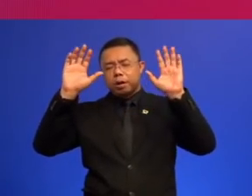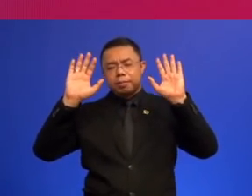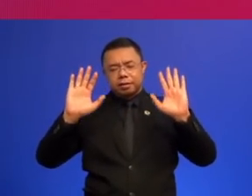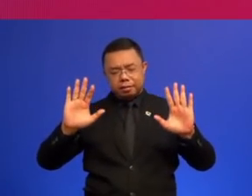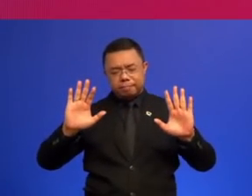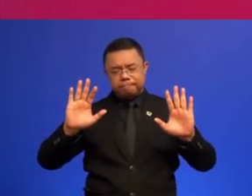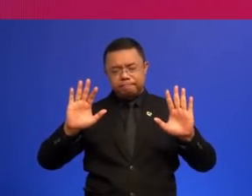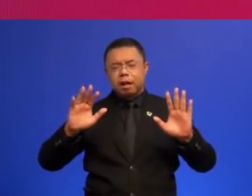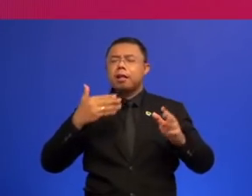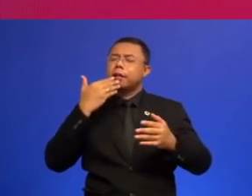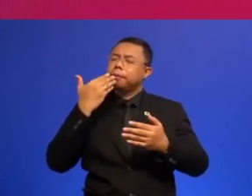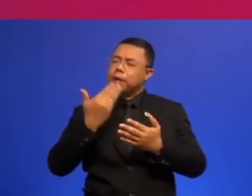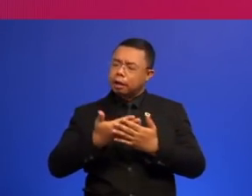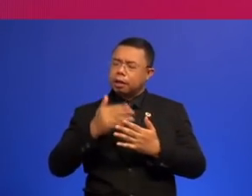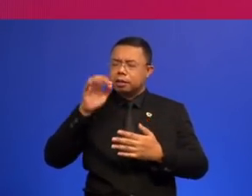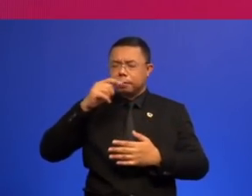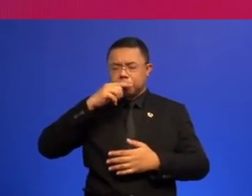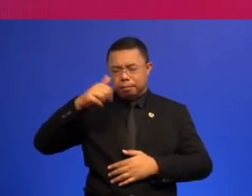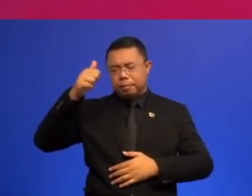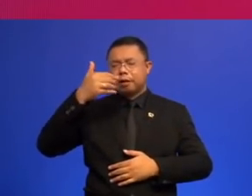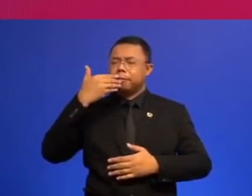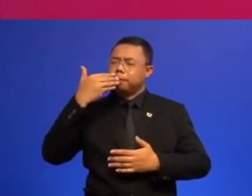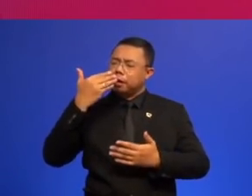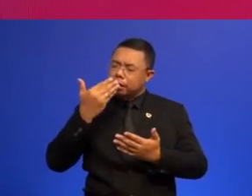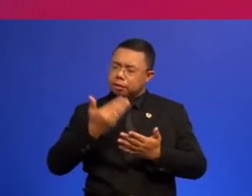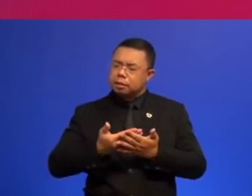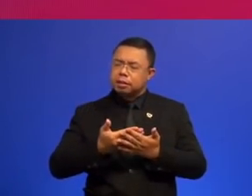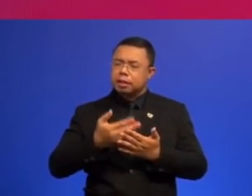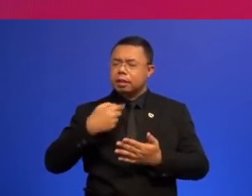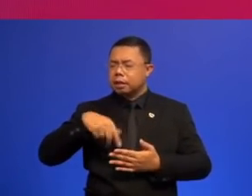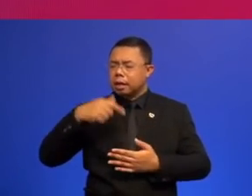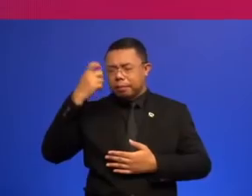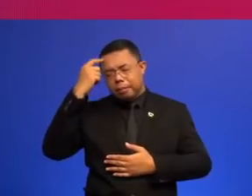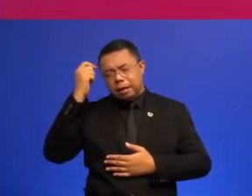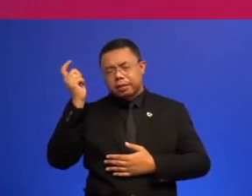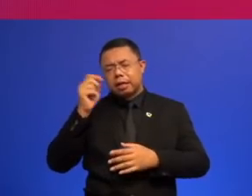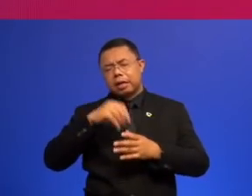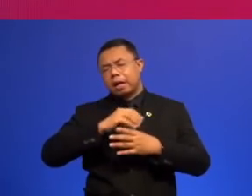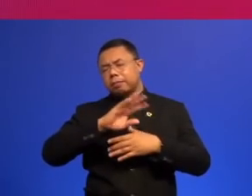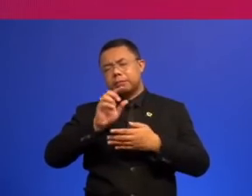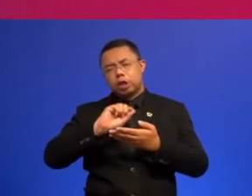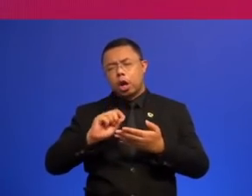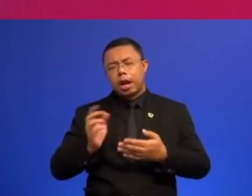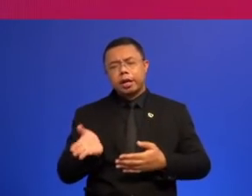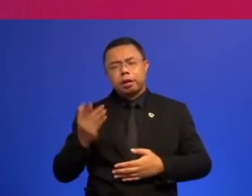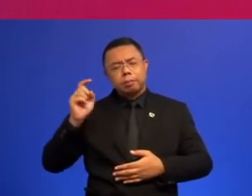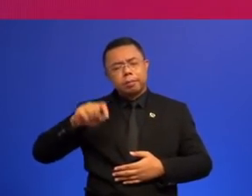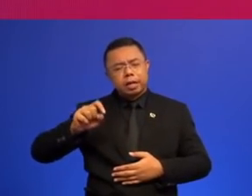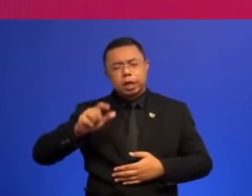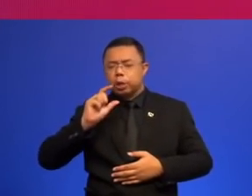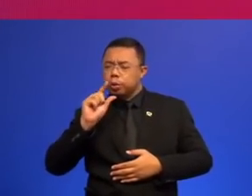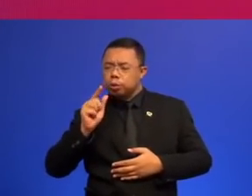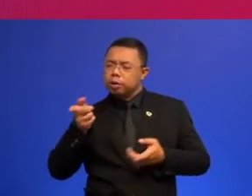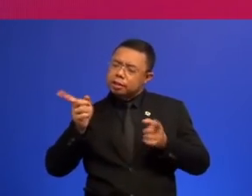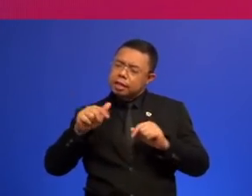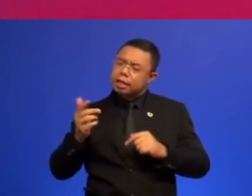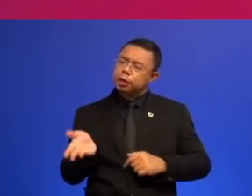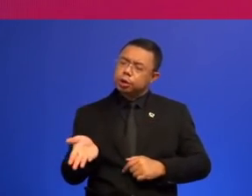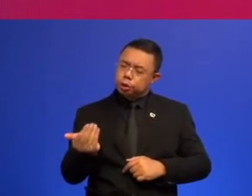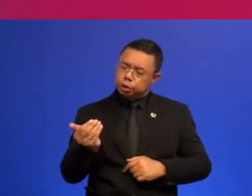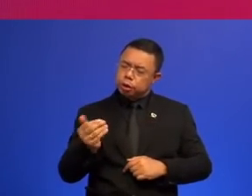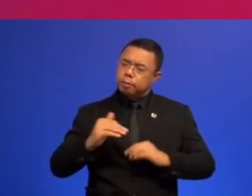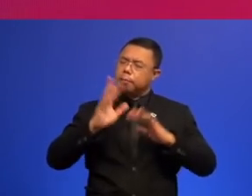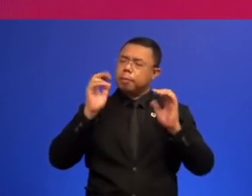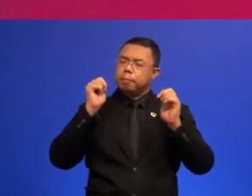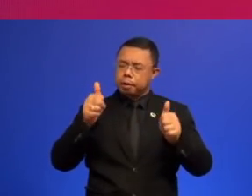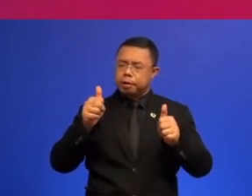biasa. Terima kasih ya Bapa, terima kasih. Kami belajar dalam sekolah kehidupan ini untuk menjadi hidup yang